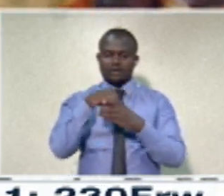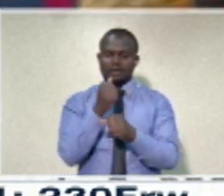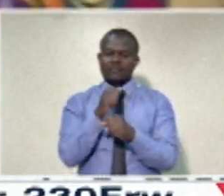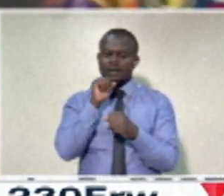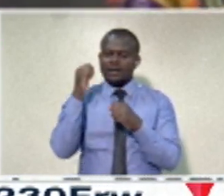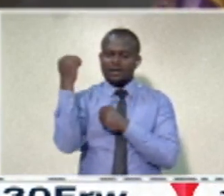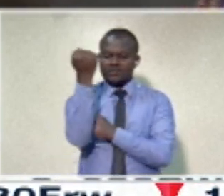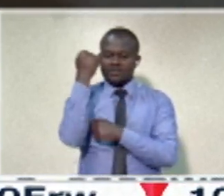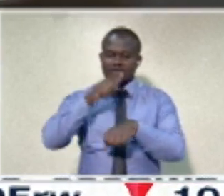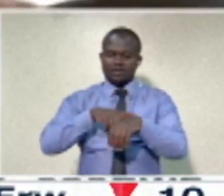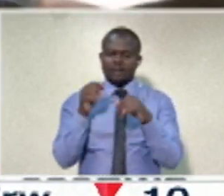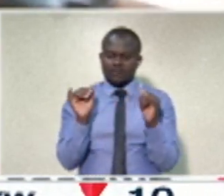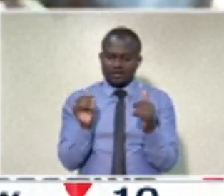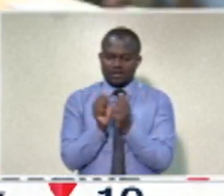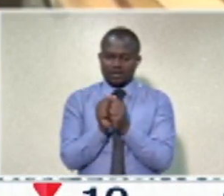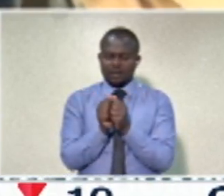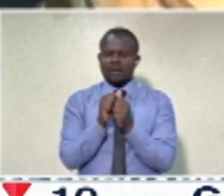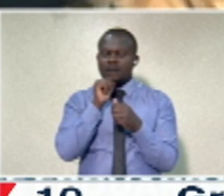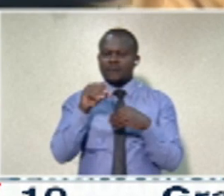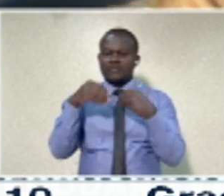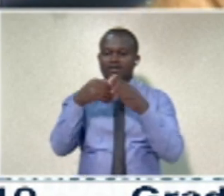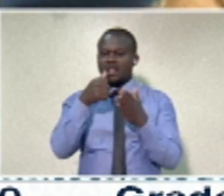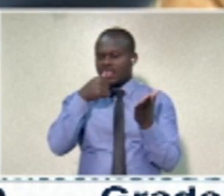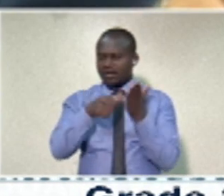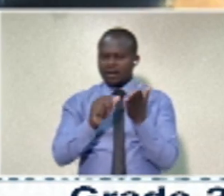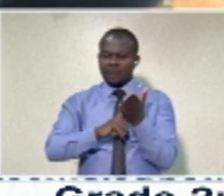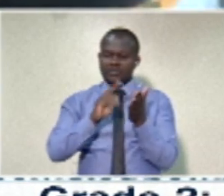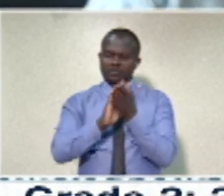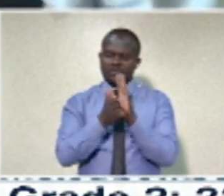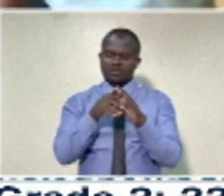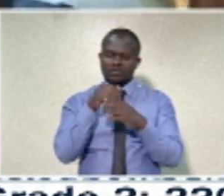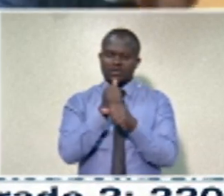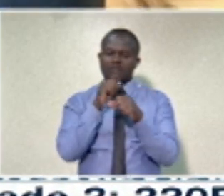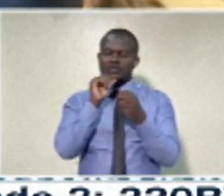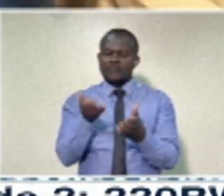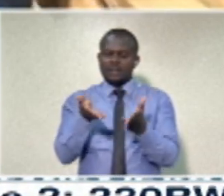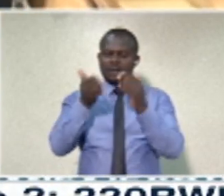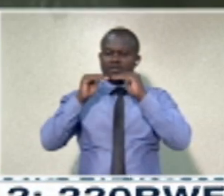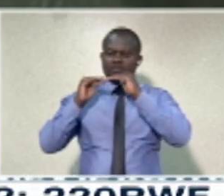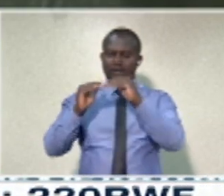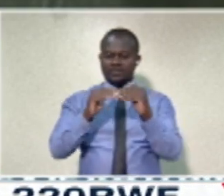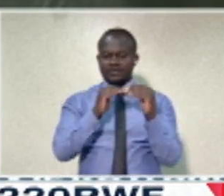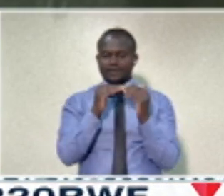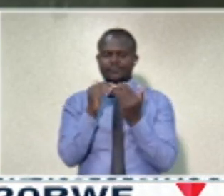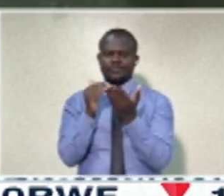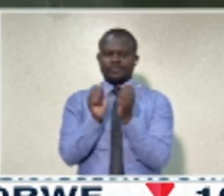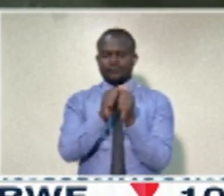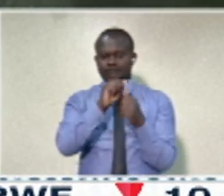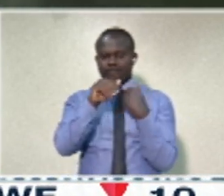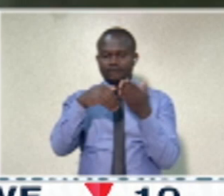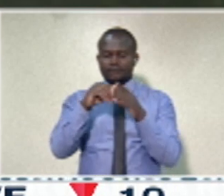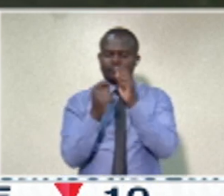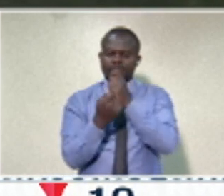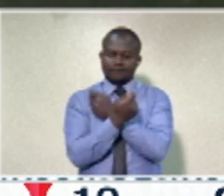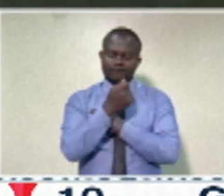ntibahabwe imihigo y'igihe kigeragezwa, abatarahawe amabaruwa bemeza burundu mu kazi, abatarazamuwe mu ntera ku ngazi ntambike, ndetse